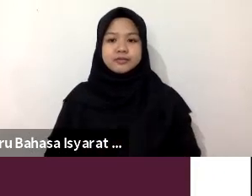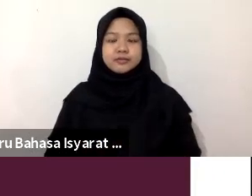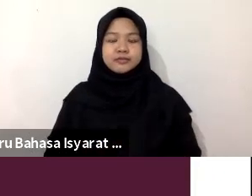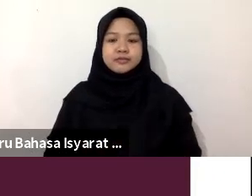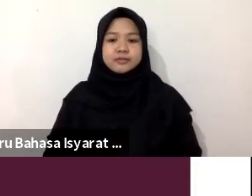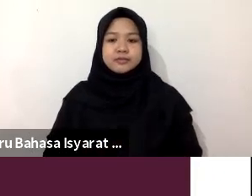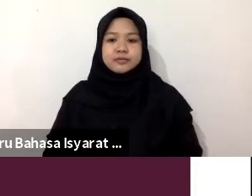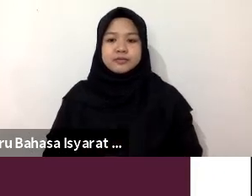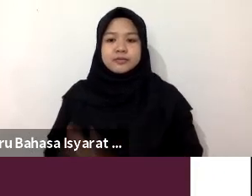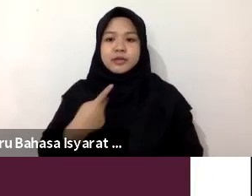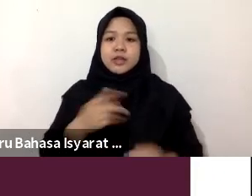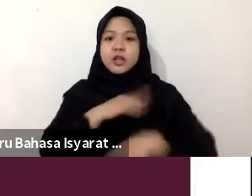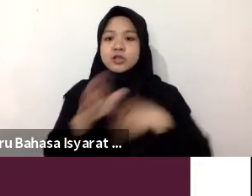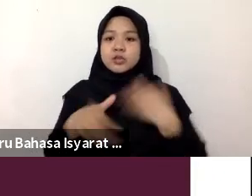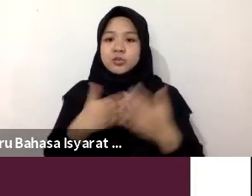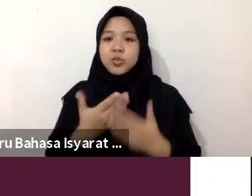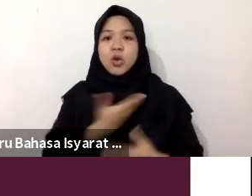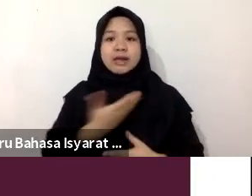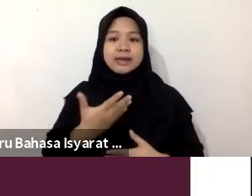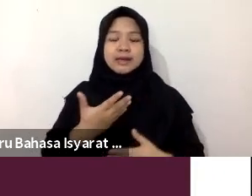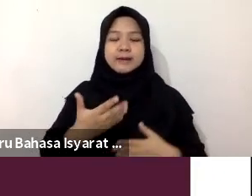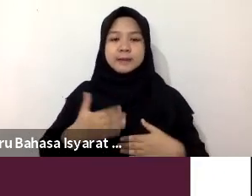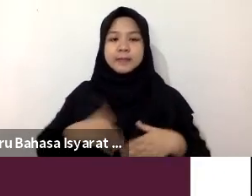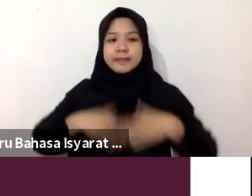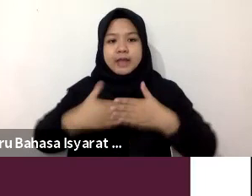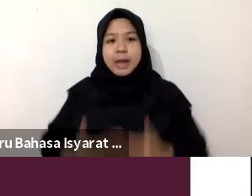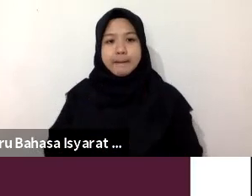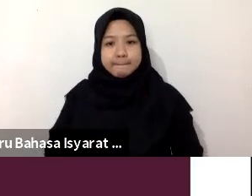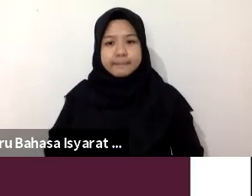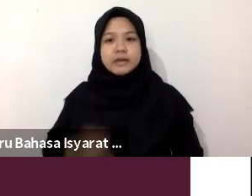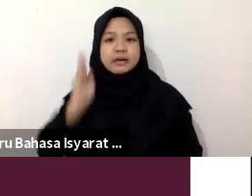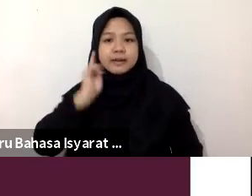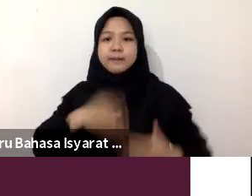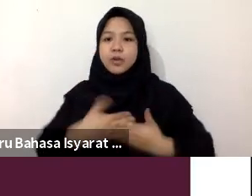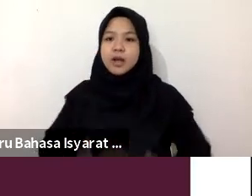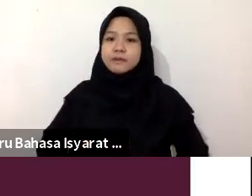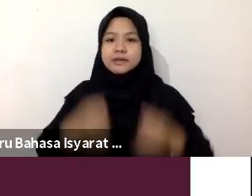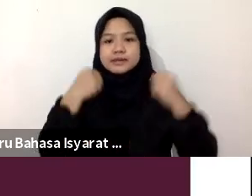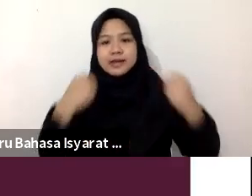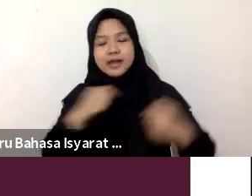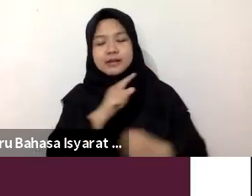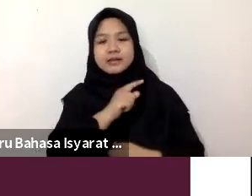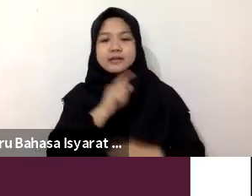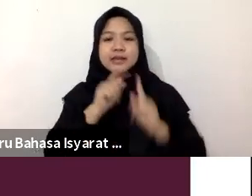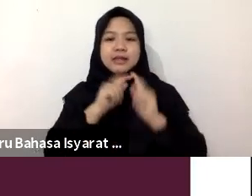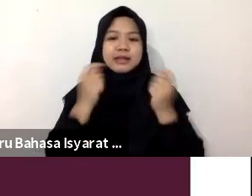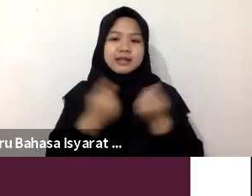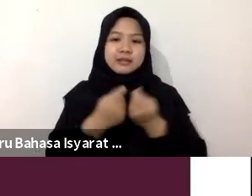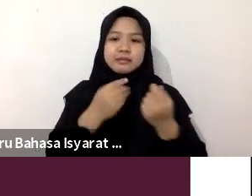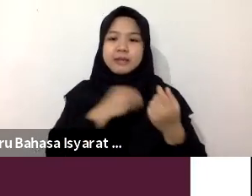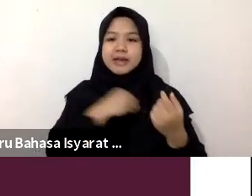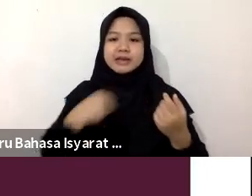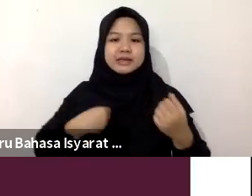Tentu saja kita semua ingin kehamilan ibu hamil sehat, tenaga kesehatan aman gitu ya.